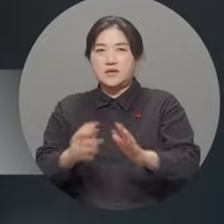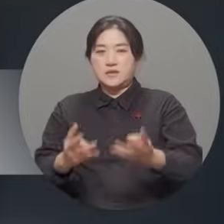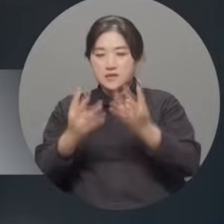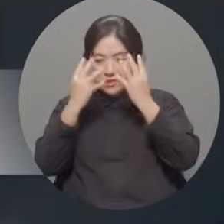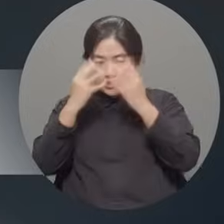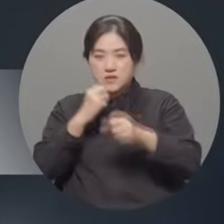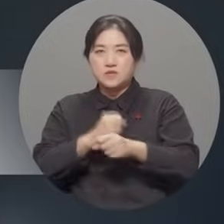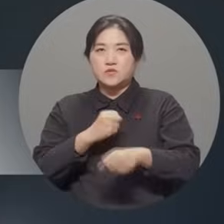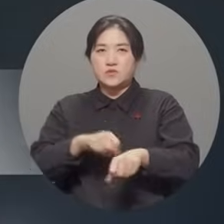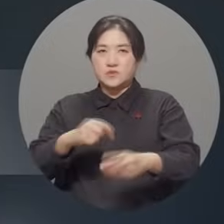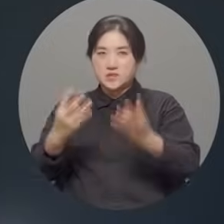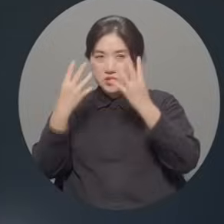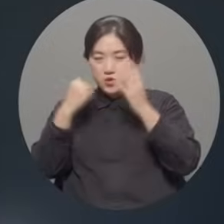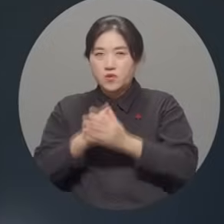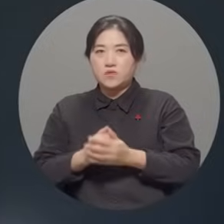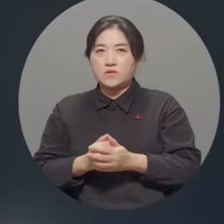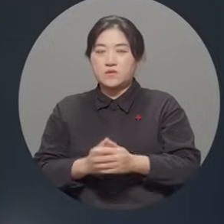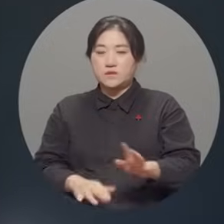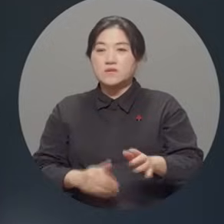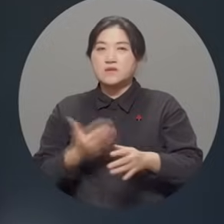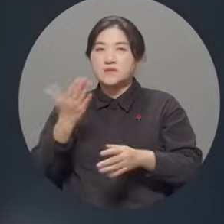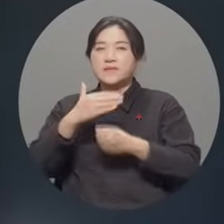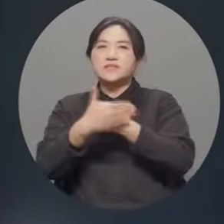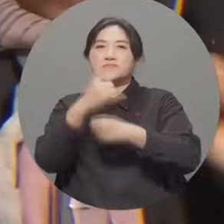징역형의 집행유예로 실형은 없었습니다.